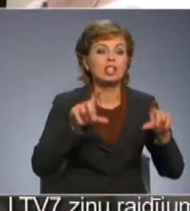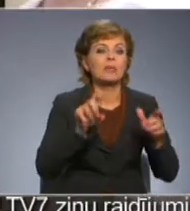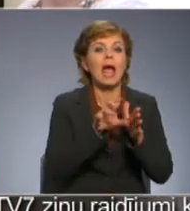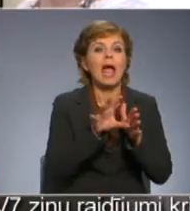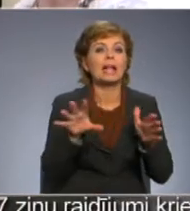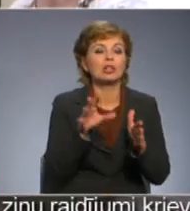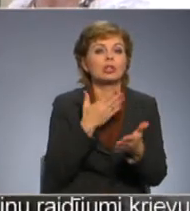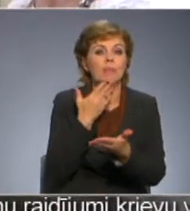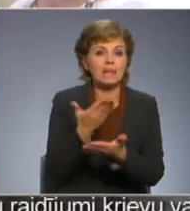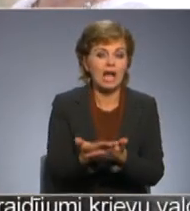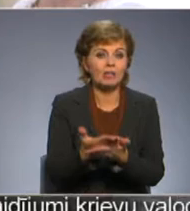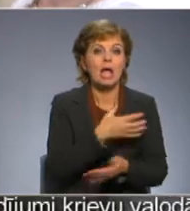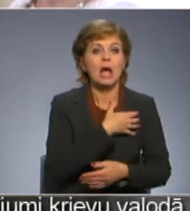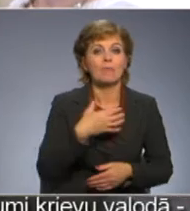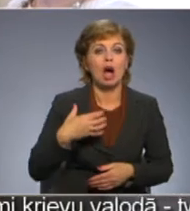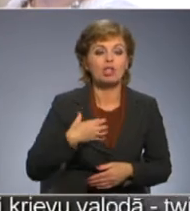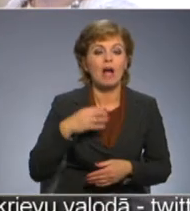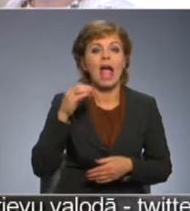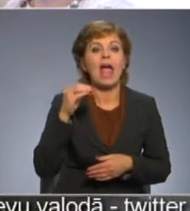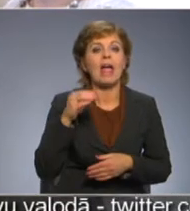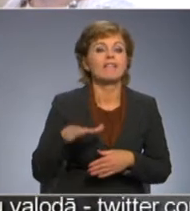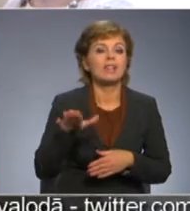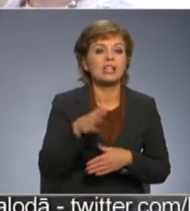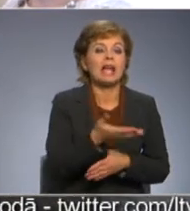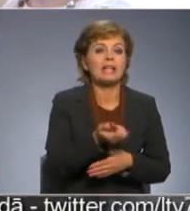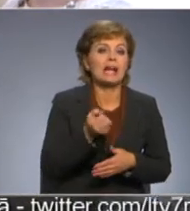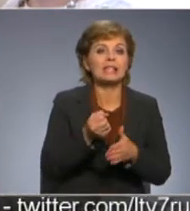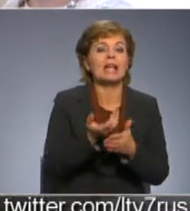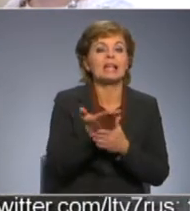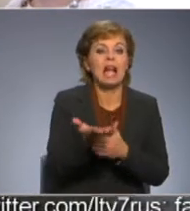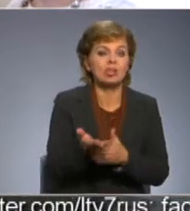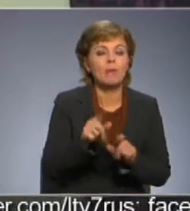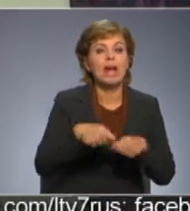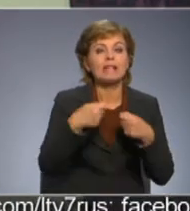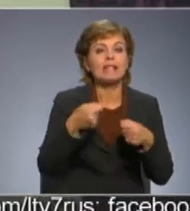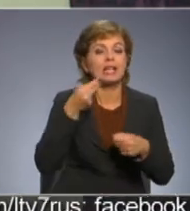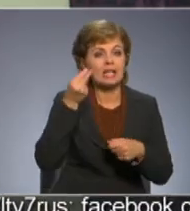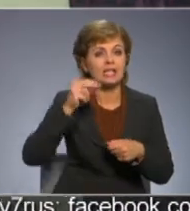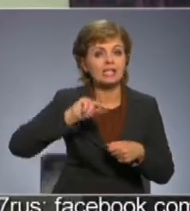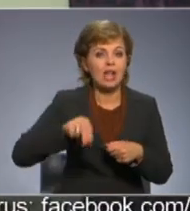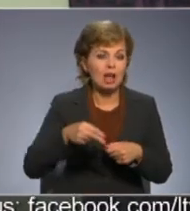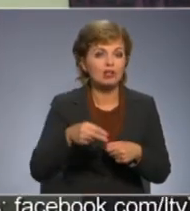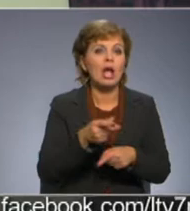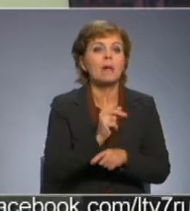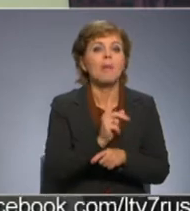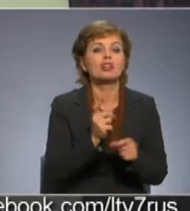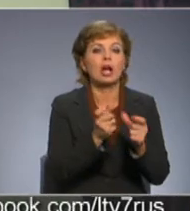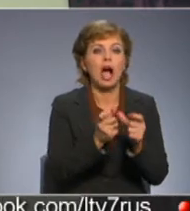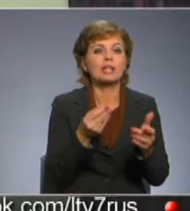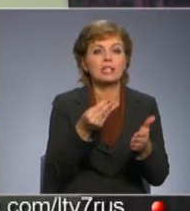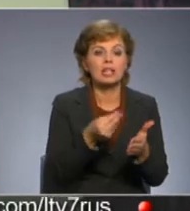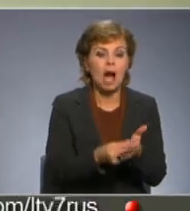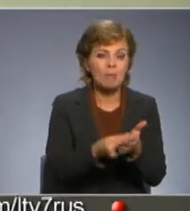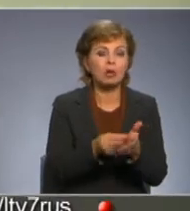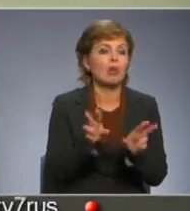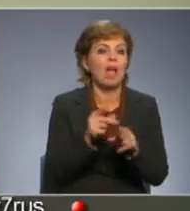elektroniskajiem piedāvājumiem arī pašvaldības e-vidē pieņem gan iesniegumus, gan izsniedz izziņas, un pat makšķerēšanas kartas ieviegādājums